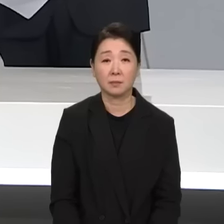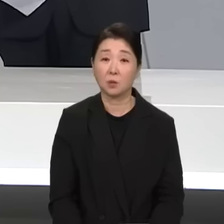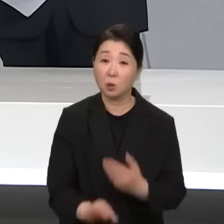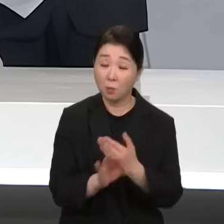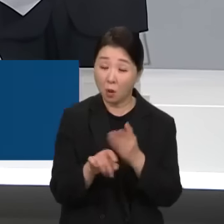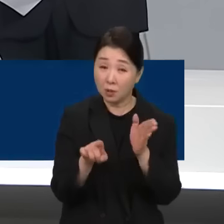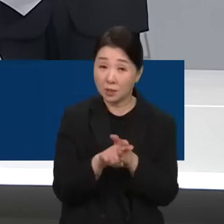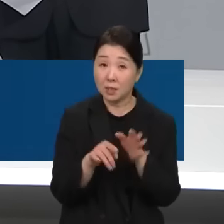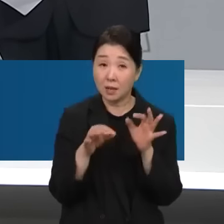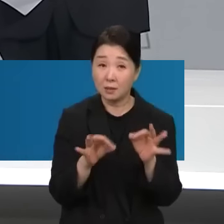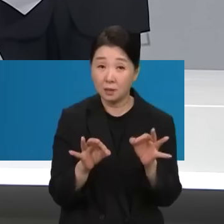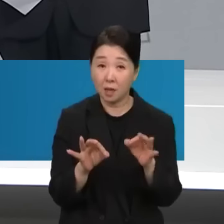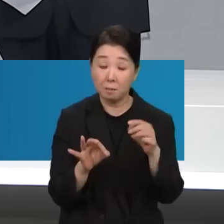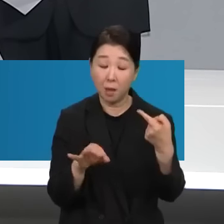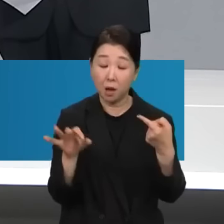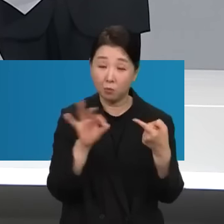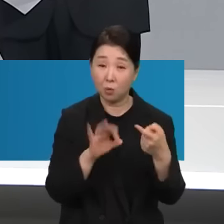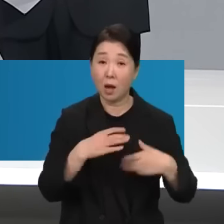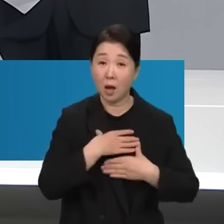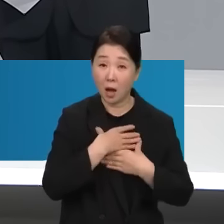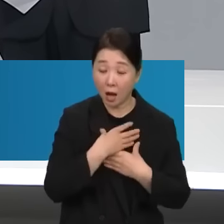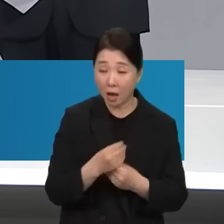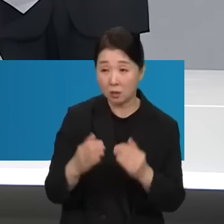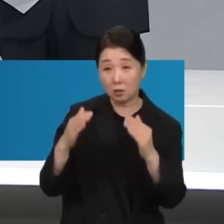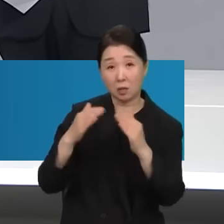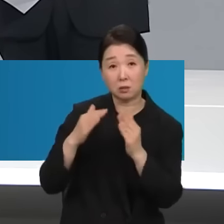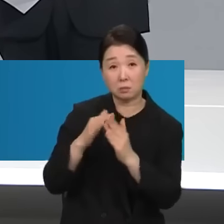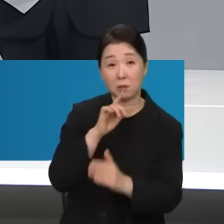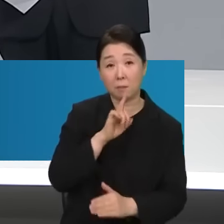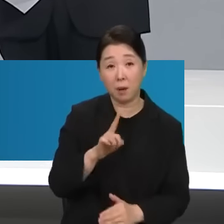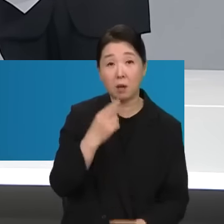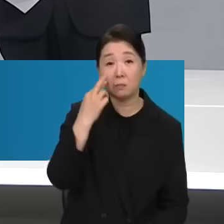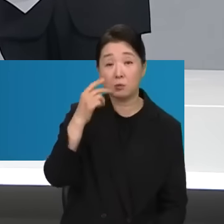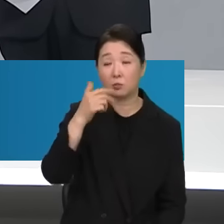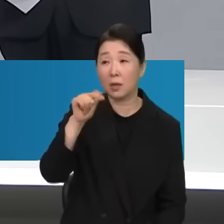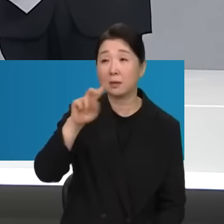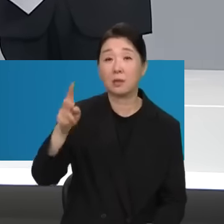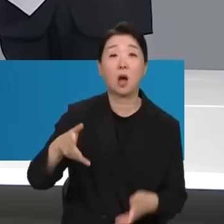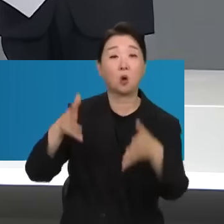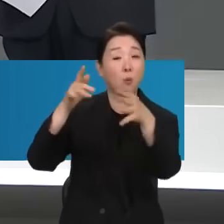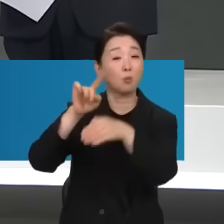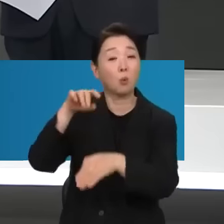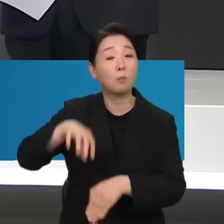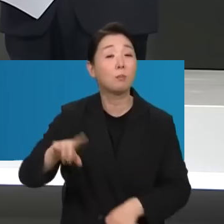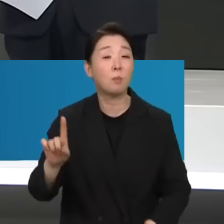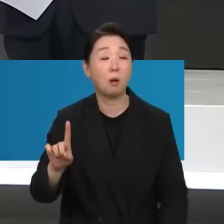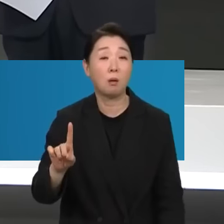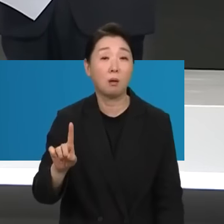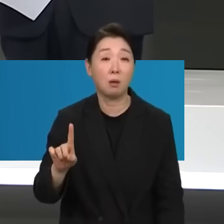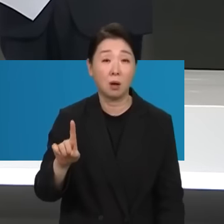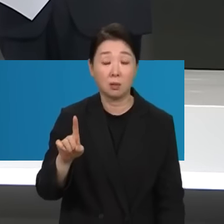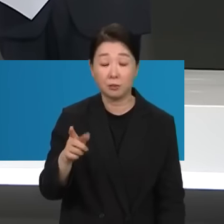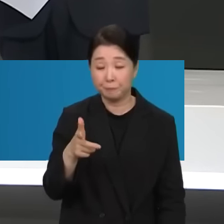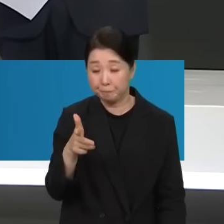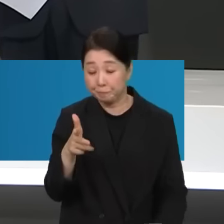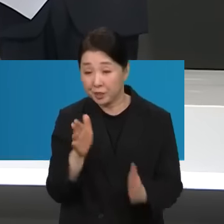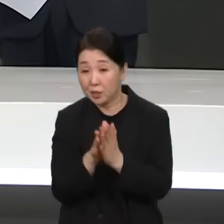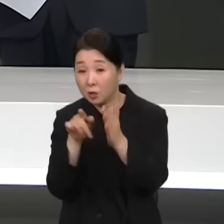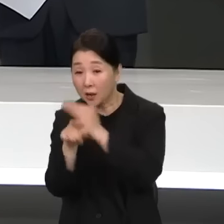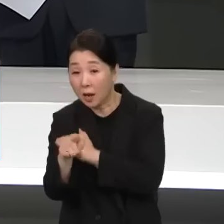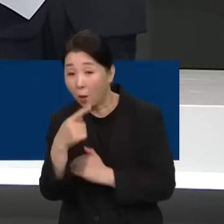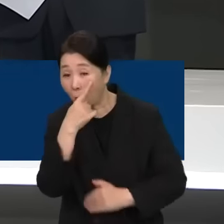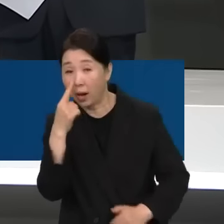그렇다면 신한은행이 100% 안전한 부동산이라고 했다는 미국 나사 건물은 어떤 곳일까요? 저희 취재진이 직접